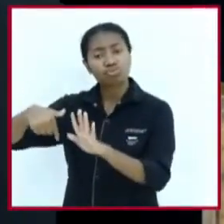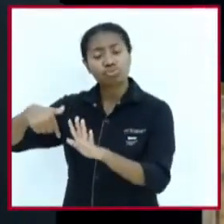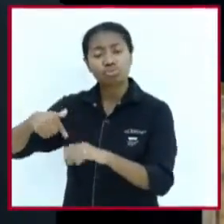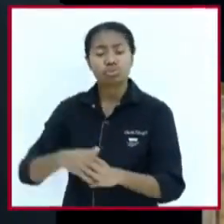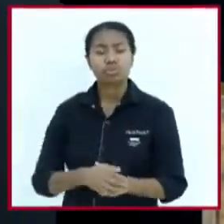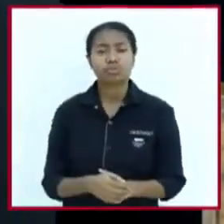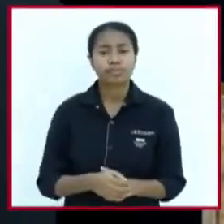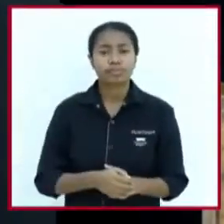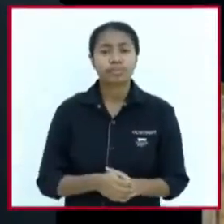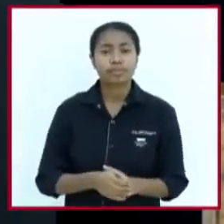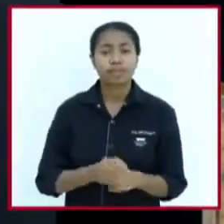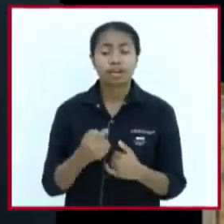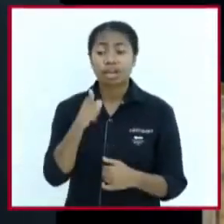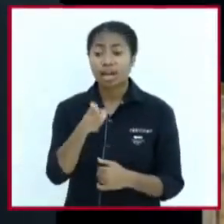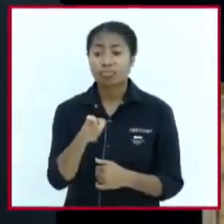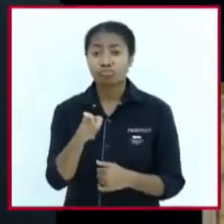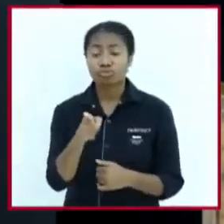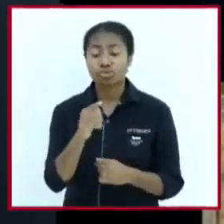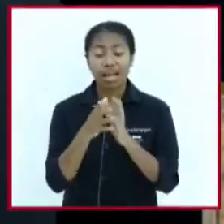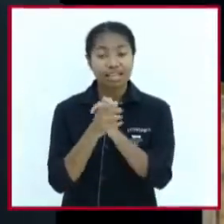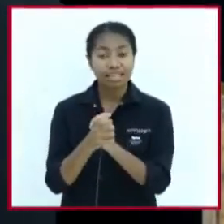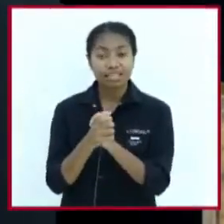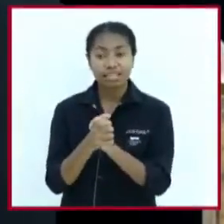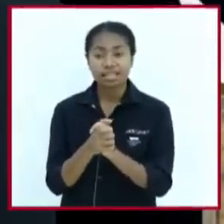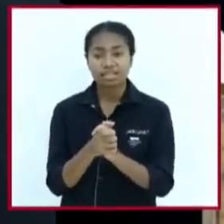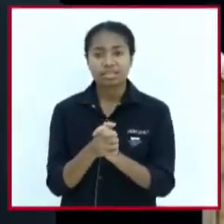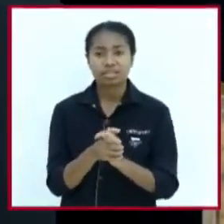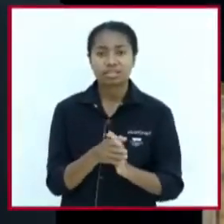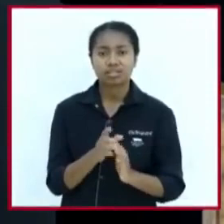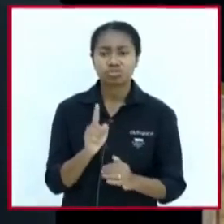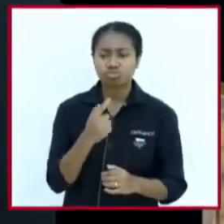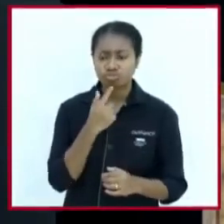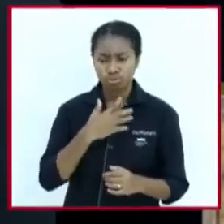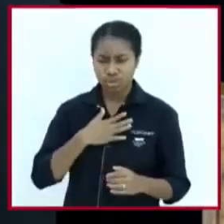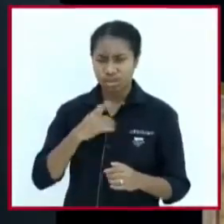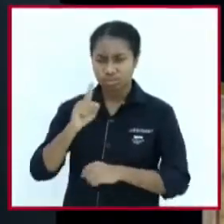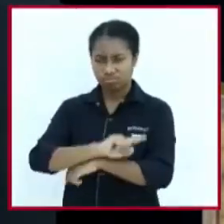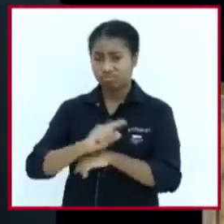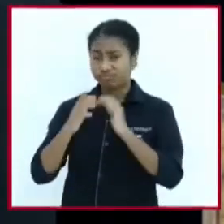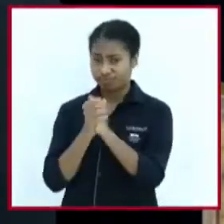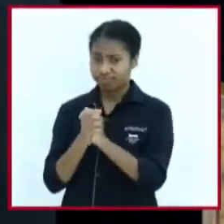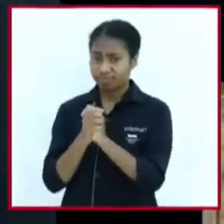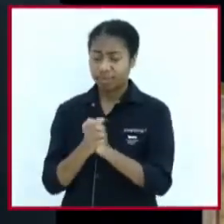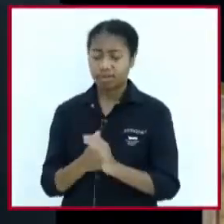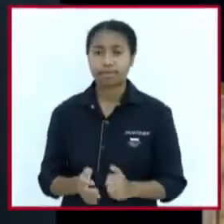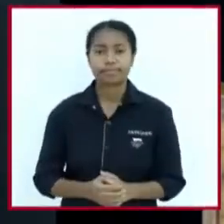menghunuskan hari sabat kalian Kristen Hai punya hari sabat